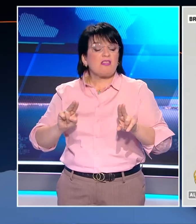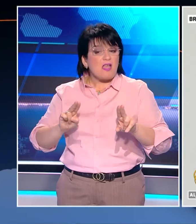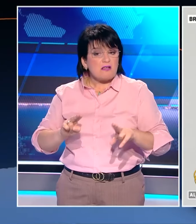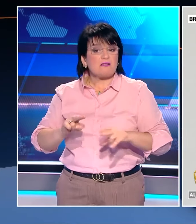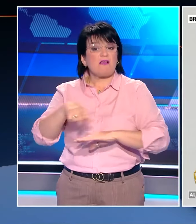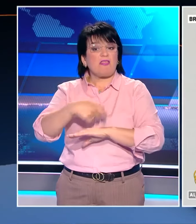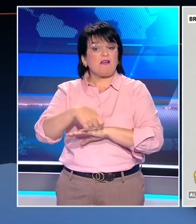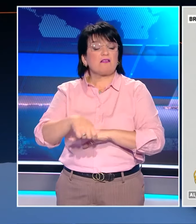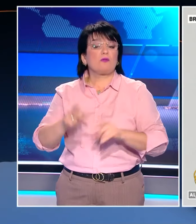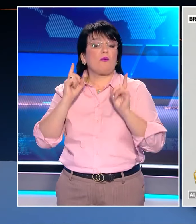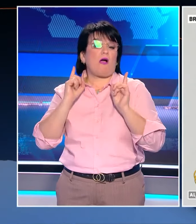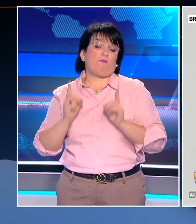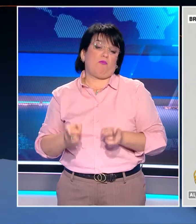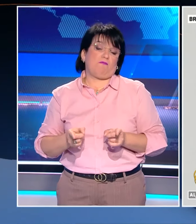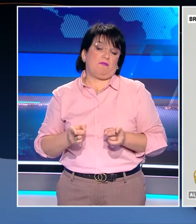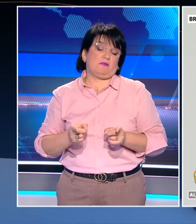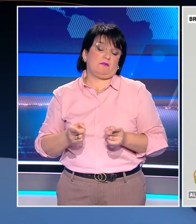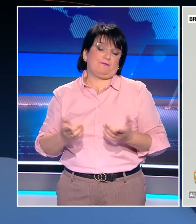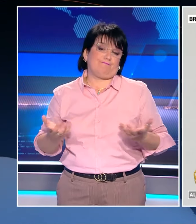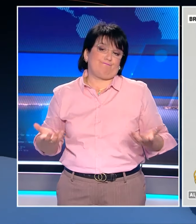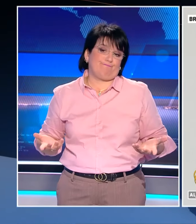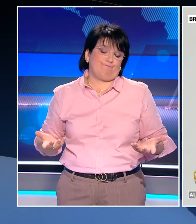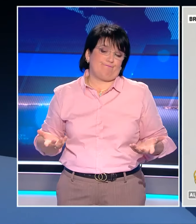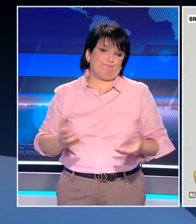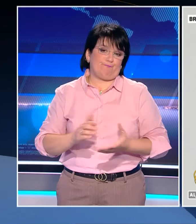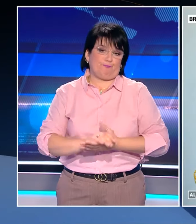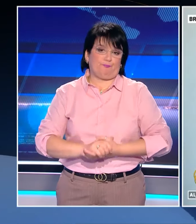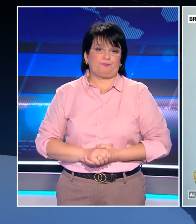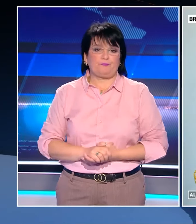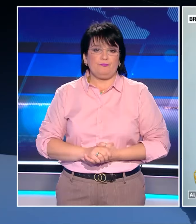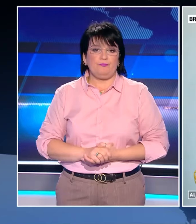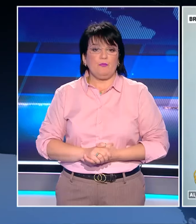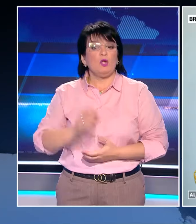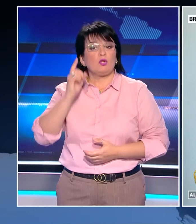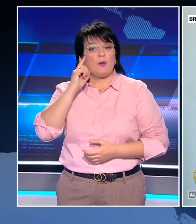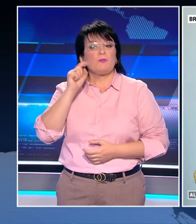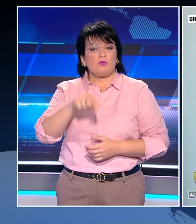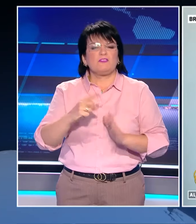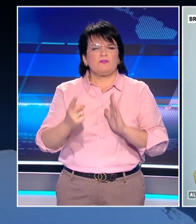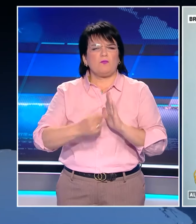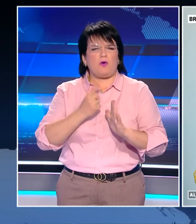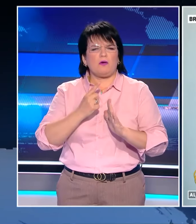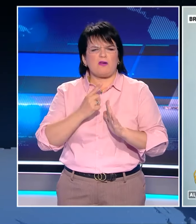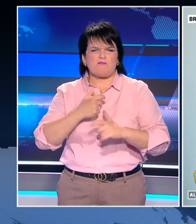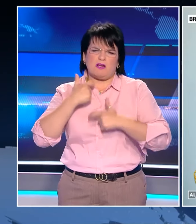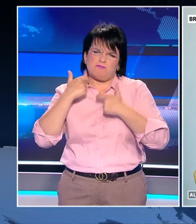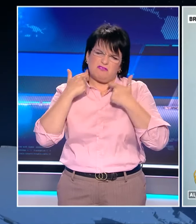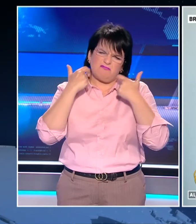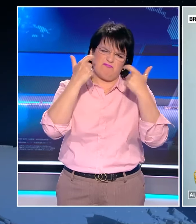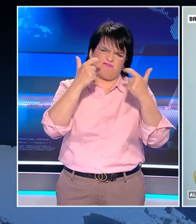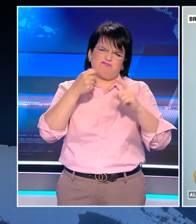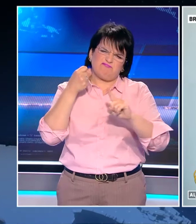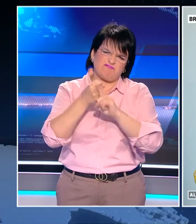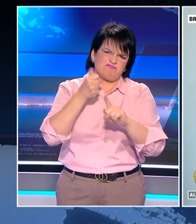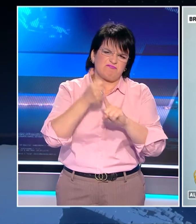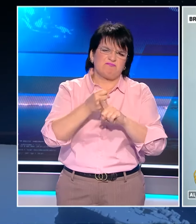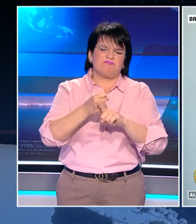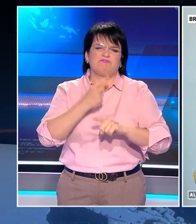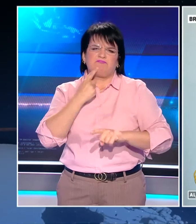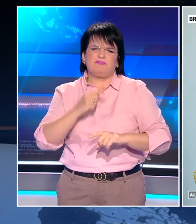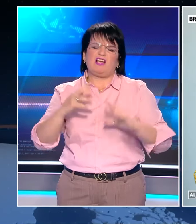in violation of the International Court of Justice. I think that this time we have to raise